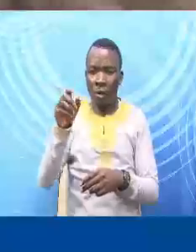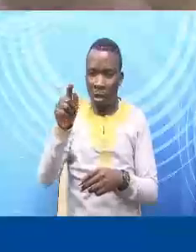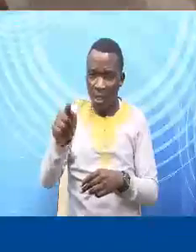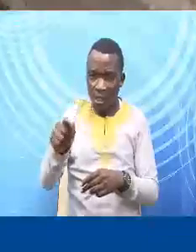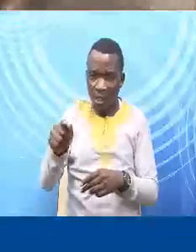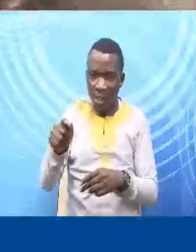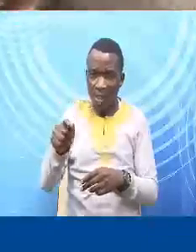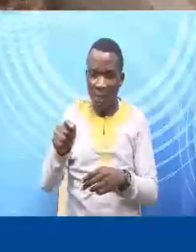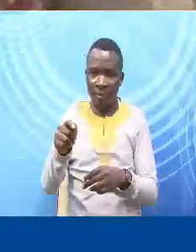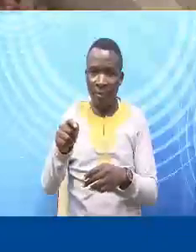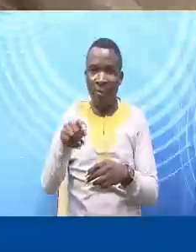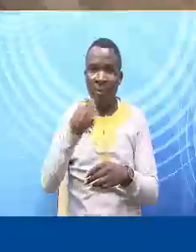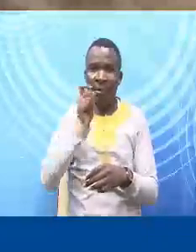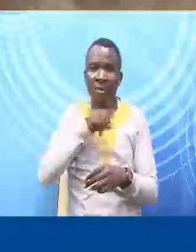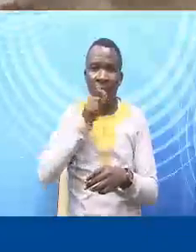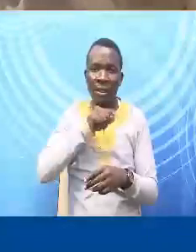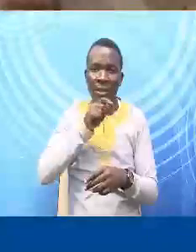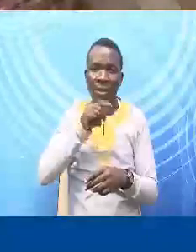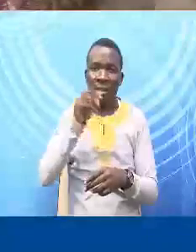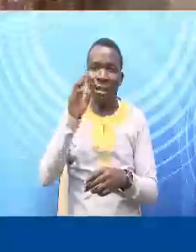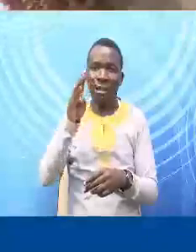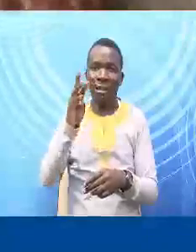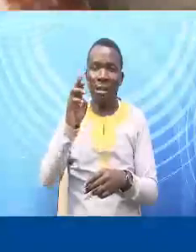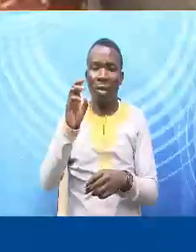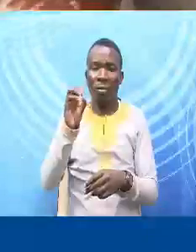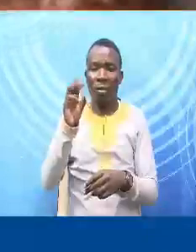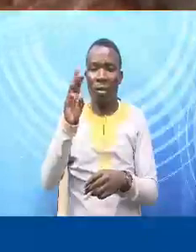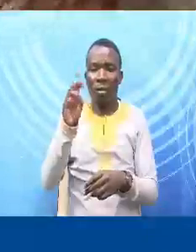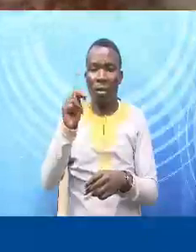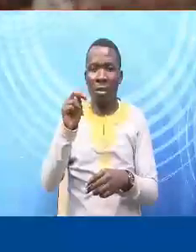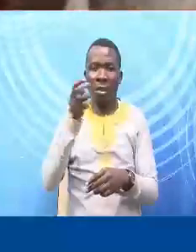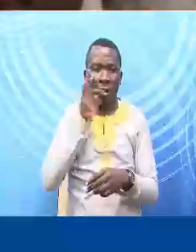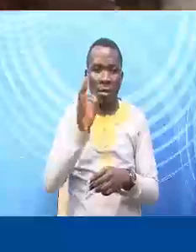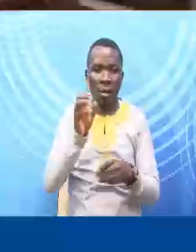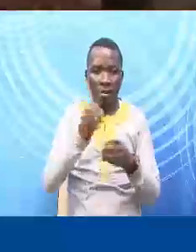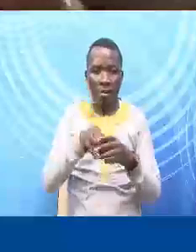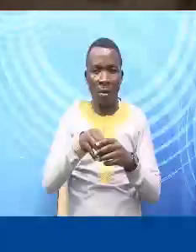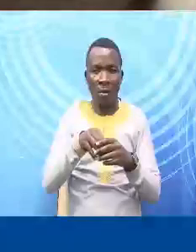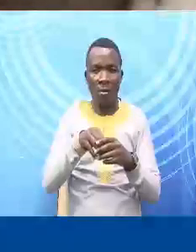Izi ni inkoko za Isa Brown. Urabona zirimo n'amasake ya Isa Brown.